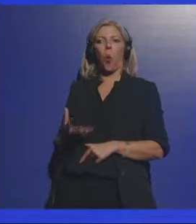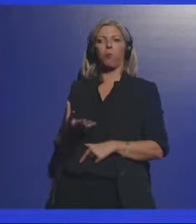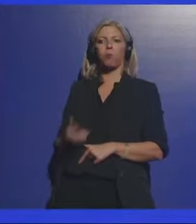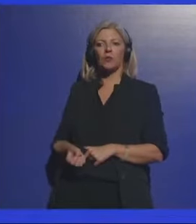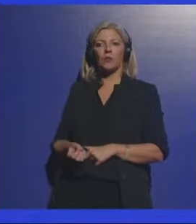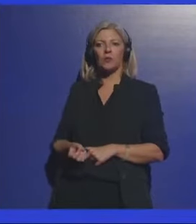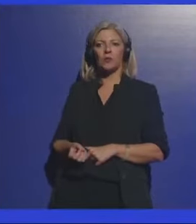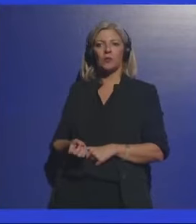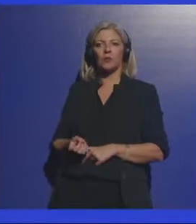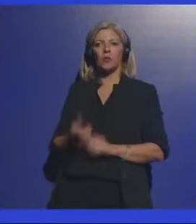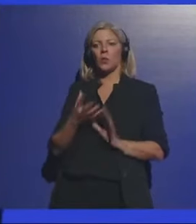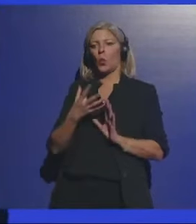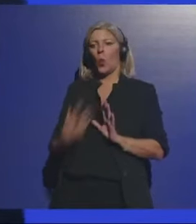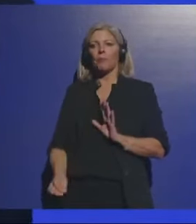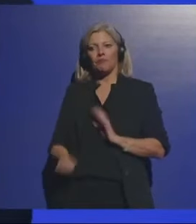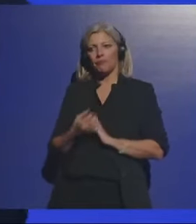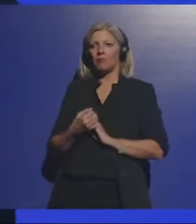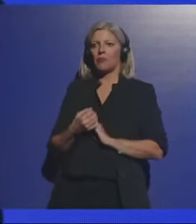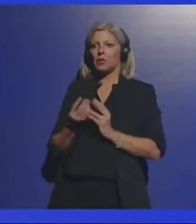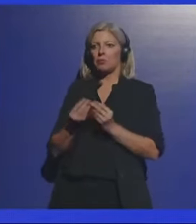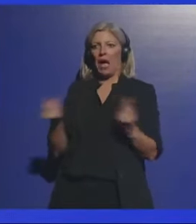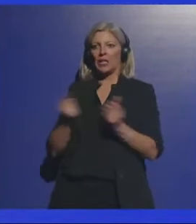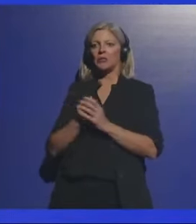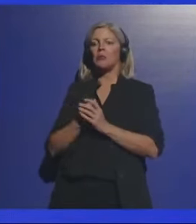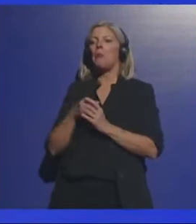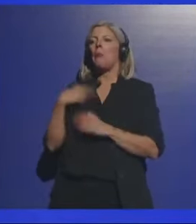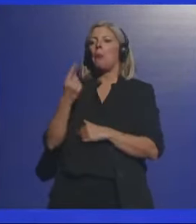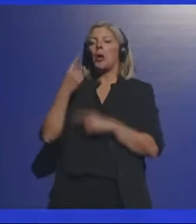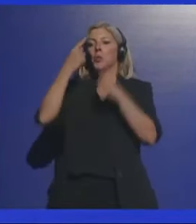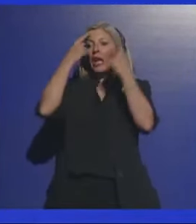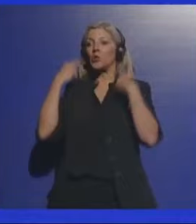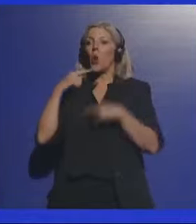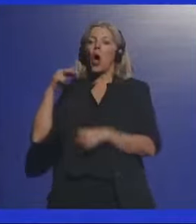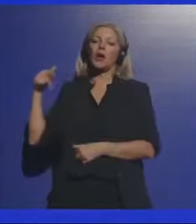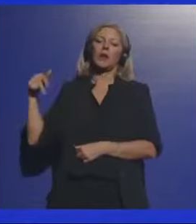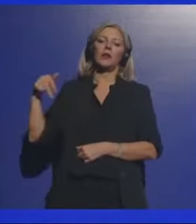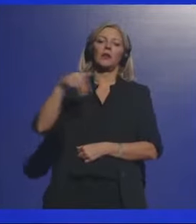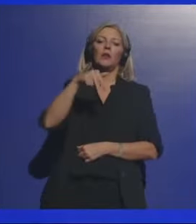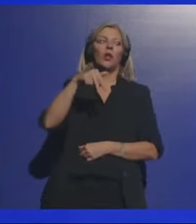e sparivano poi passa che ne so una suora